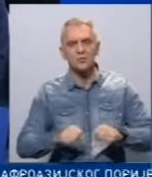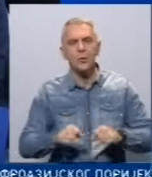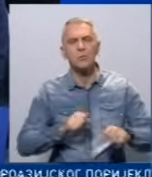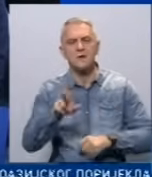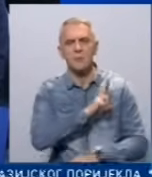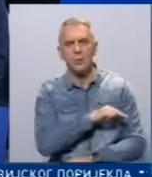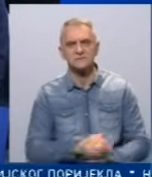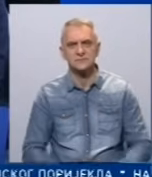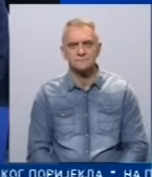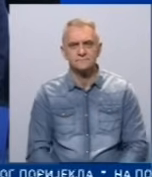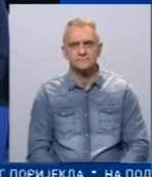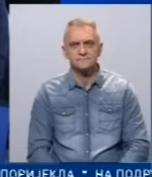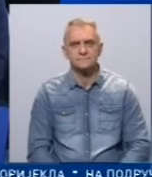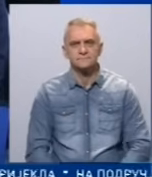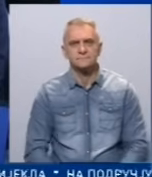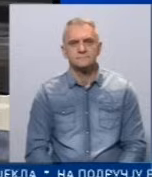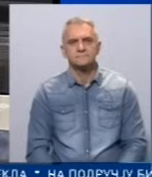policije.